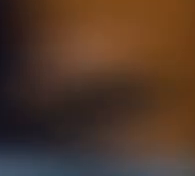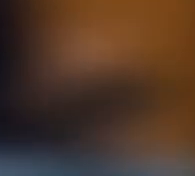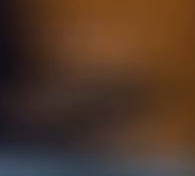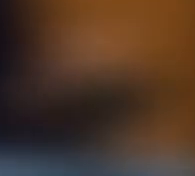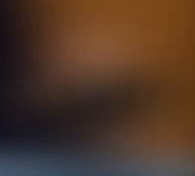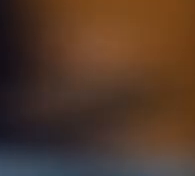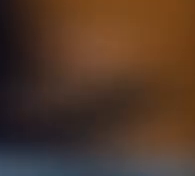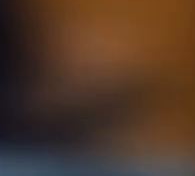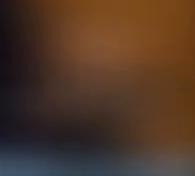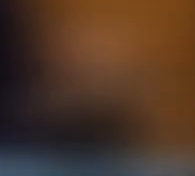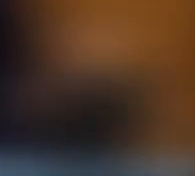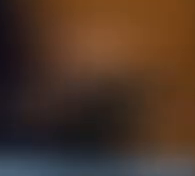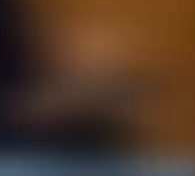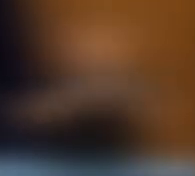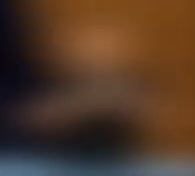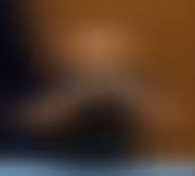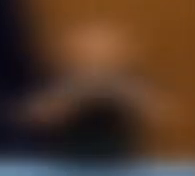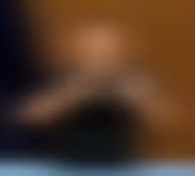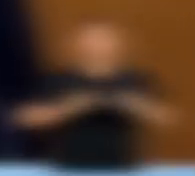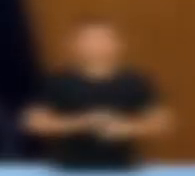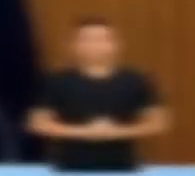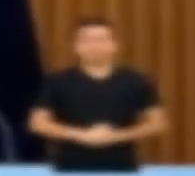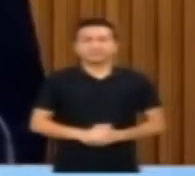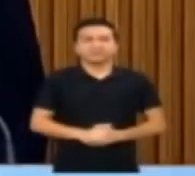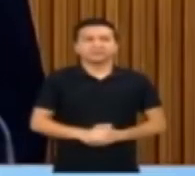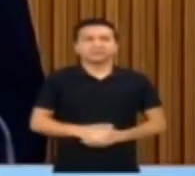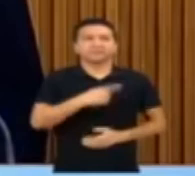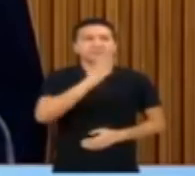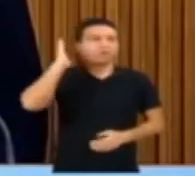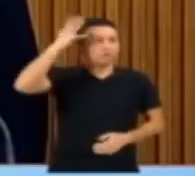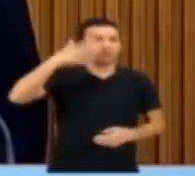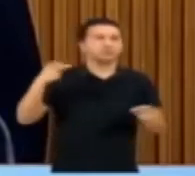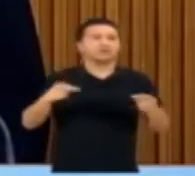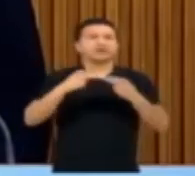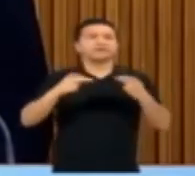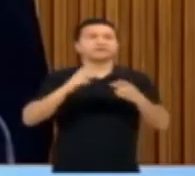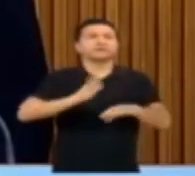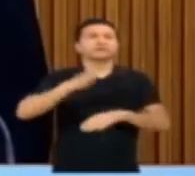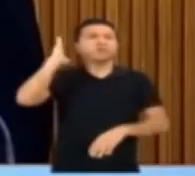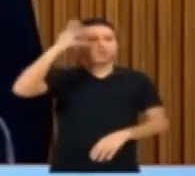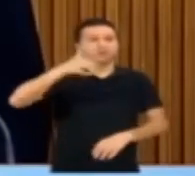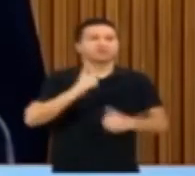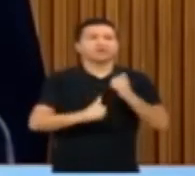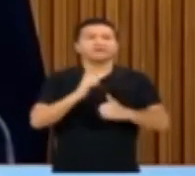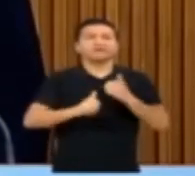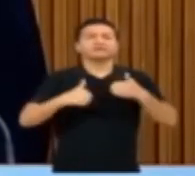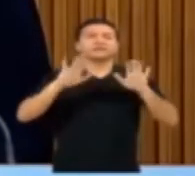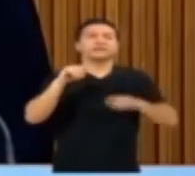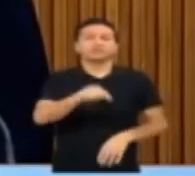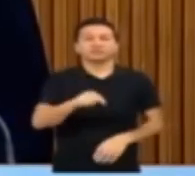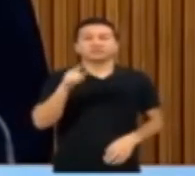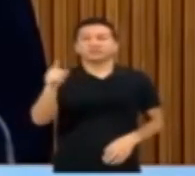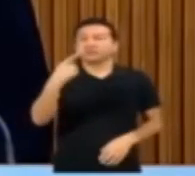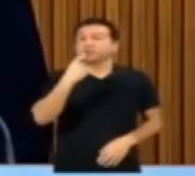Türkiye'nin gereksiz polemiklere ihtiyacı yok. Horoz kavgası yapmıyoruz biz burada. Horoz dövüşü yapmıyoruz.